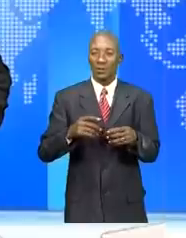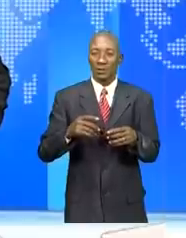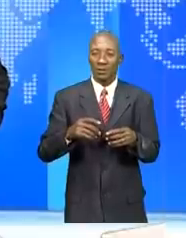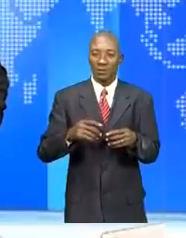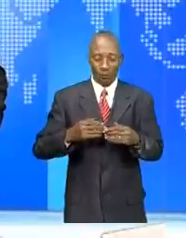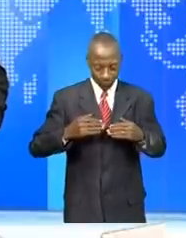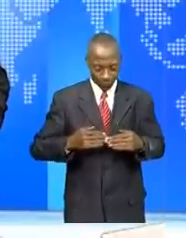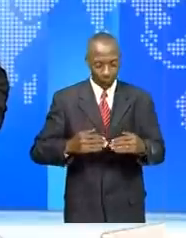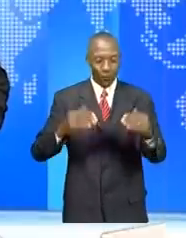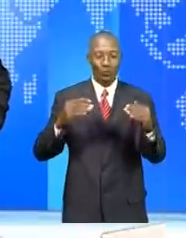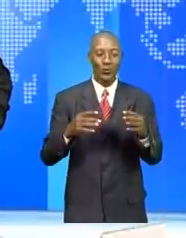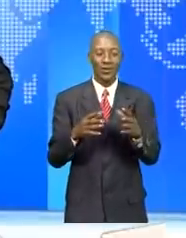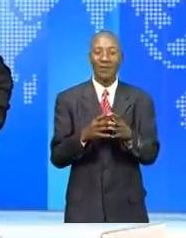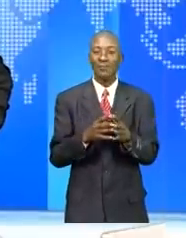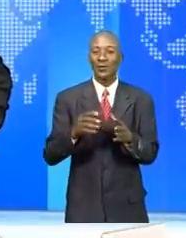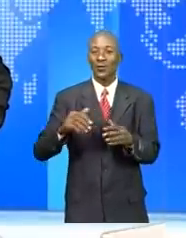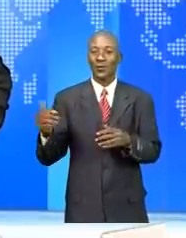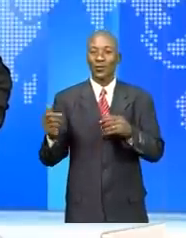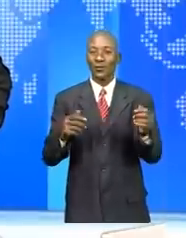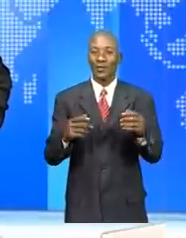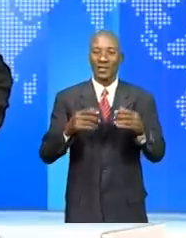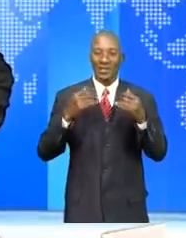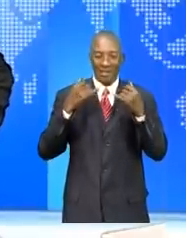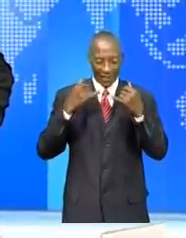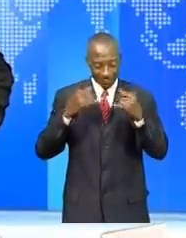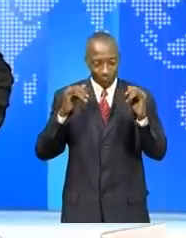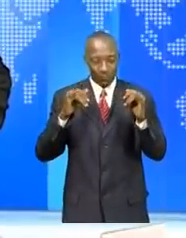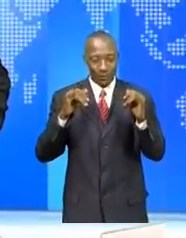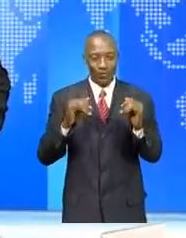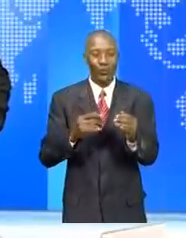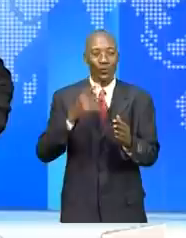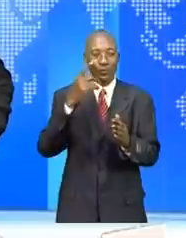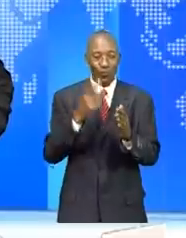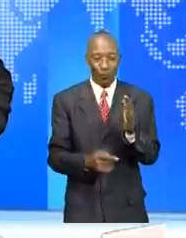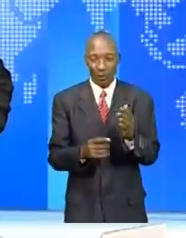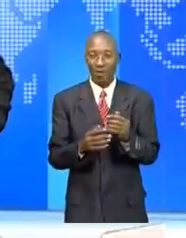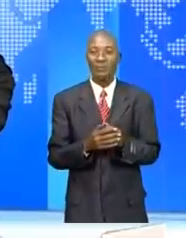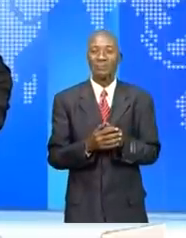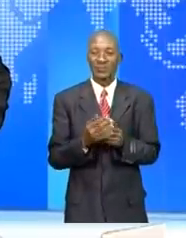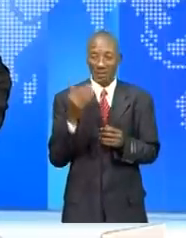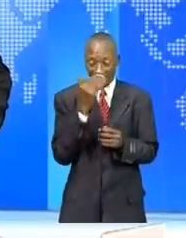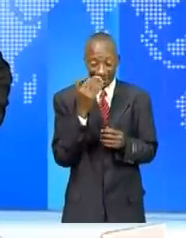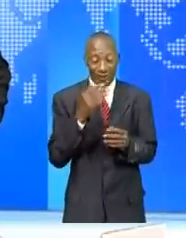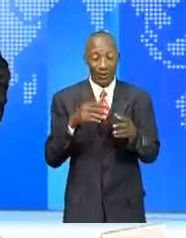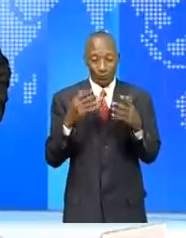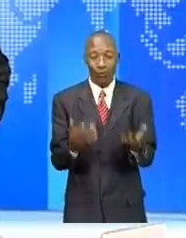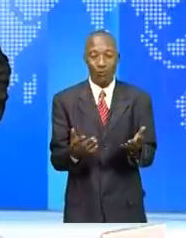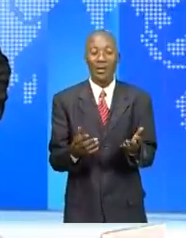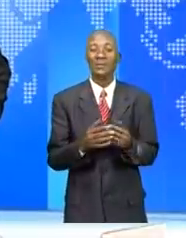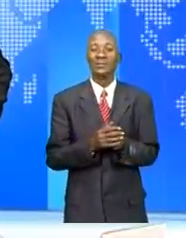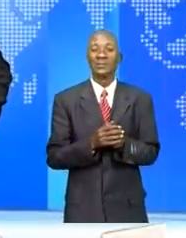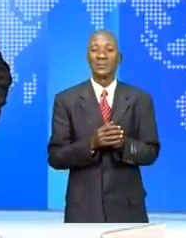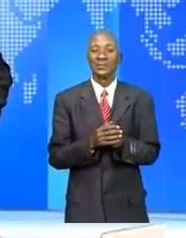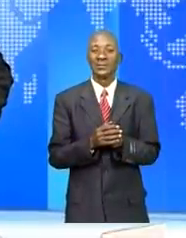Congo féminin a été remis à titre posthume à l'artiste Pongo Love ainsi qu'à l'écrivaine Tolande Mouya. D'autres